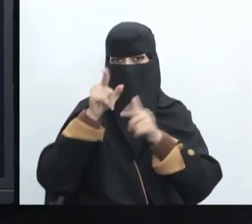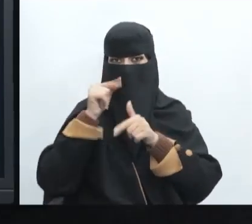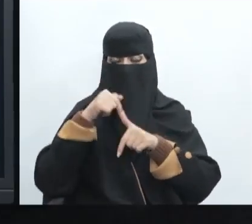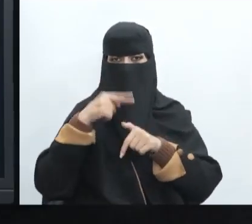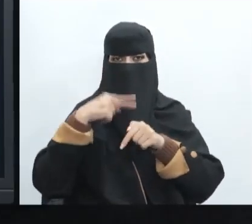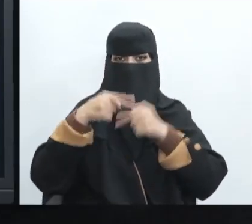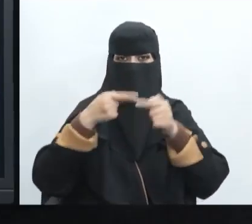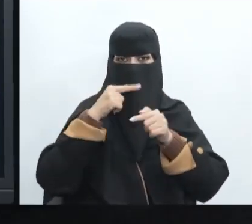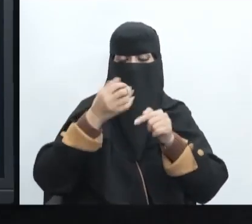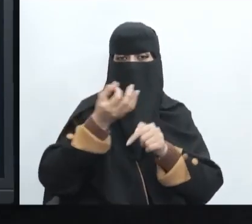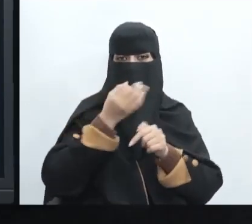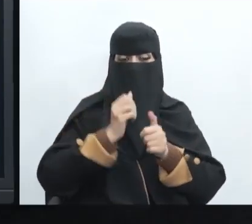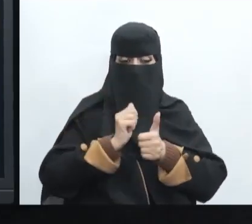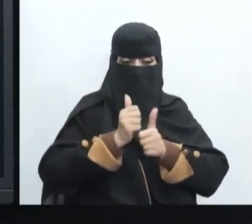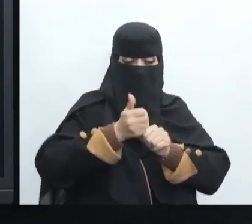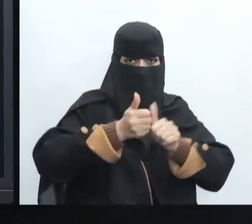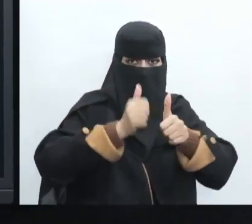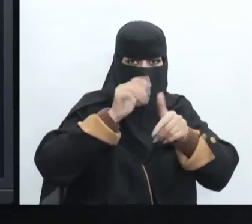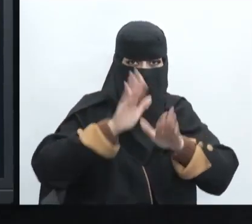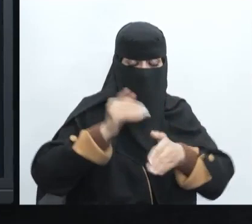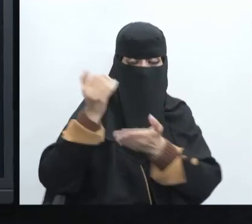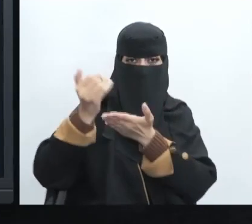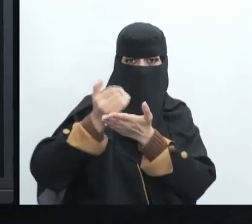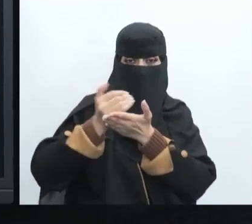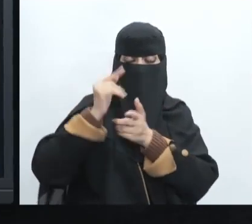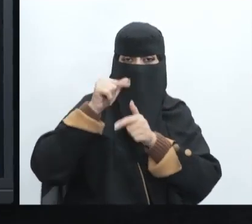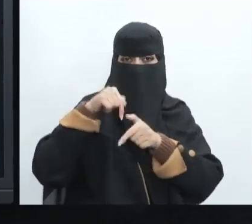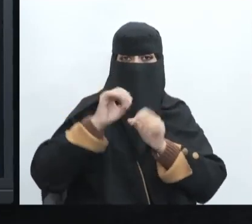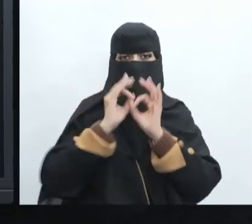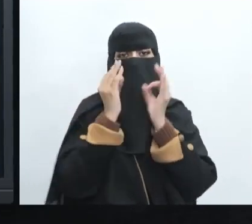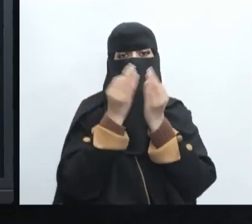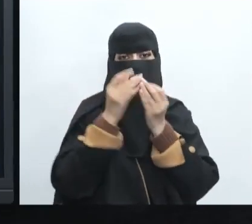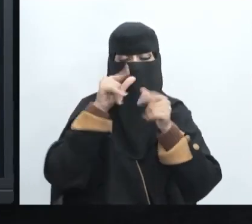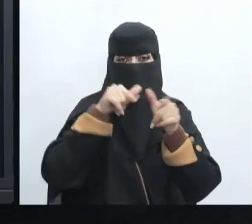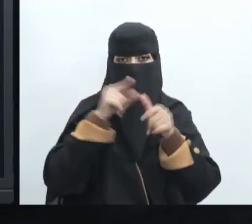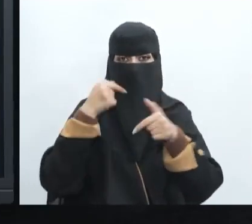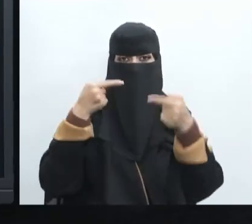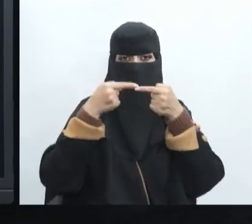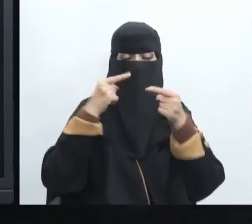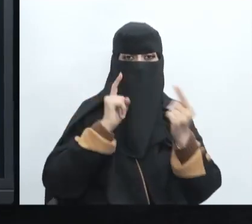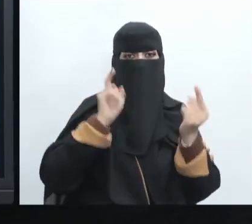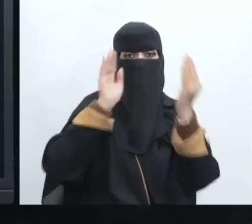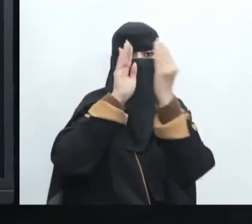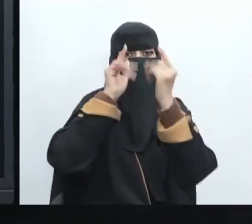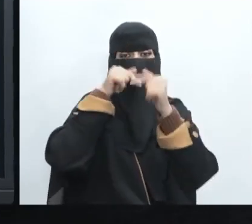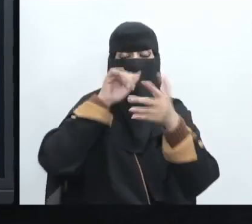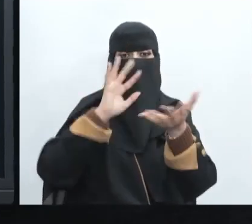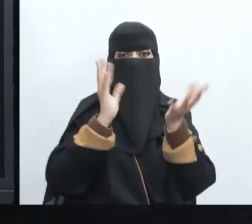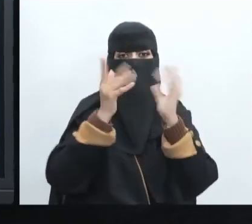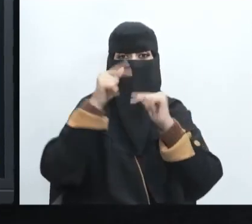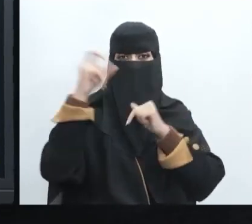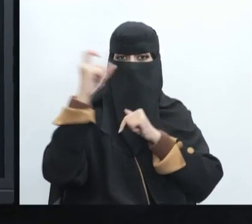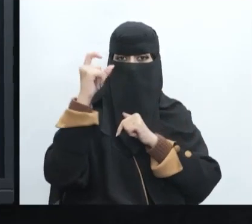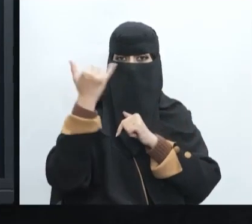هو التحديات الاقتصاديه والاجتماعيه التي تواجه عالمنا